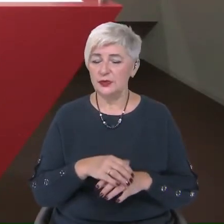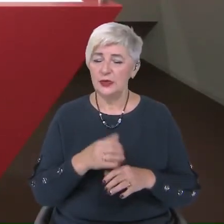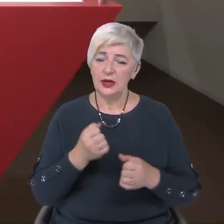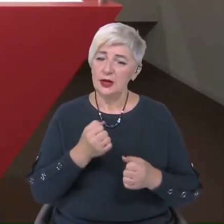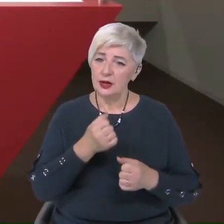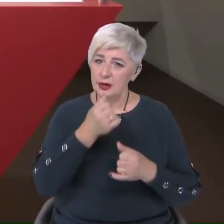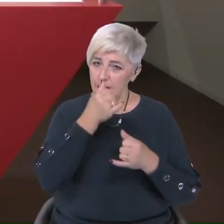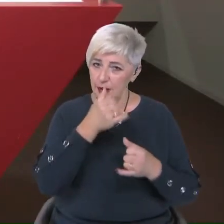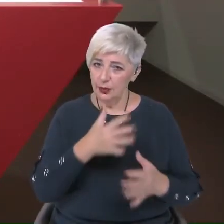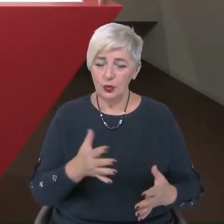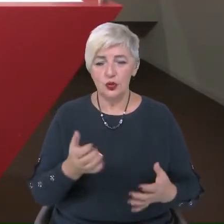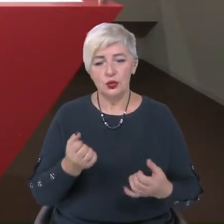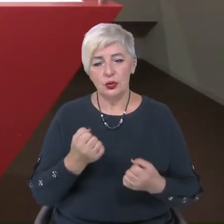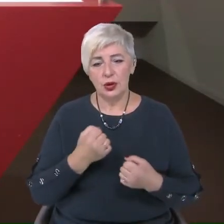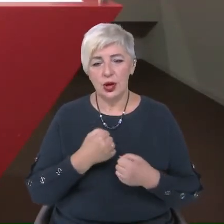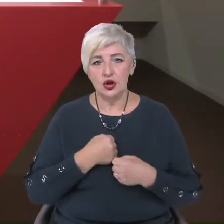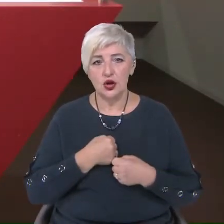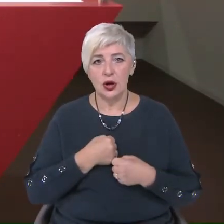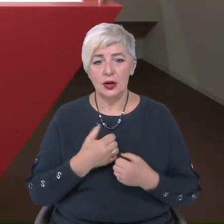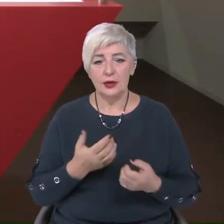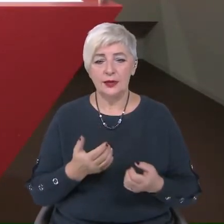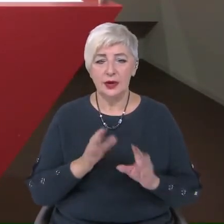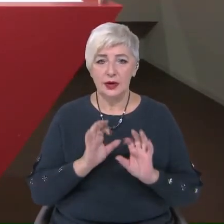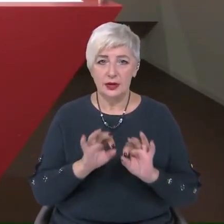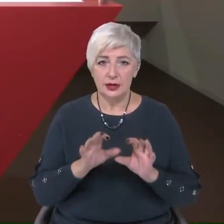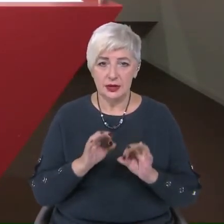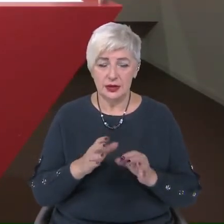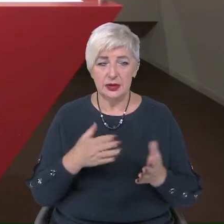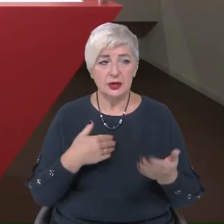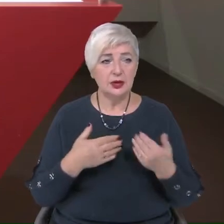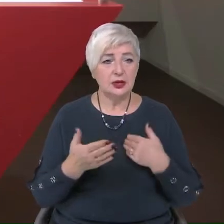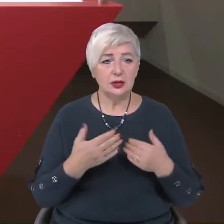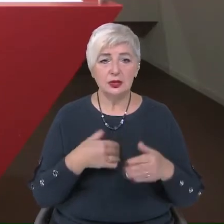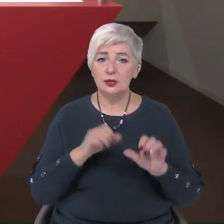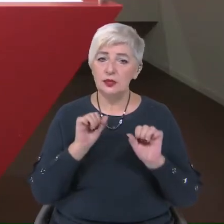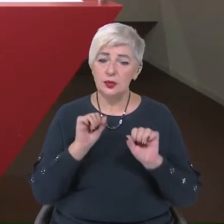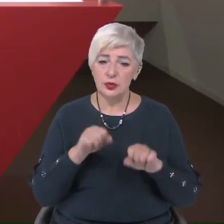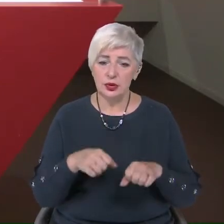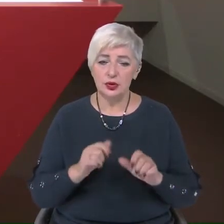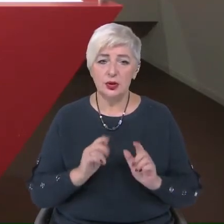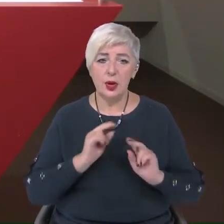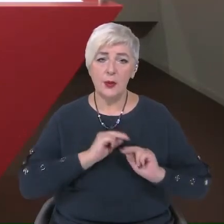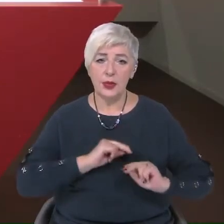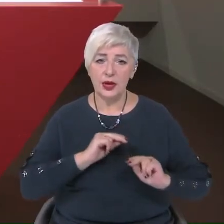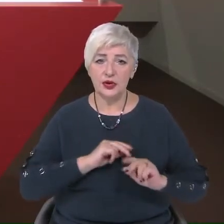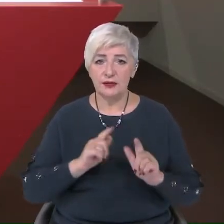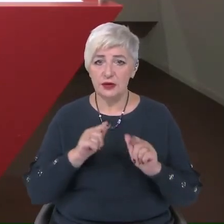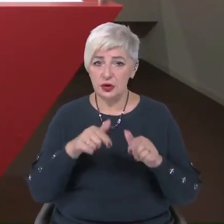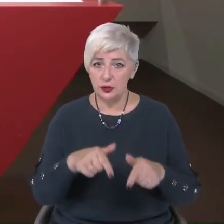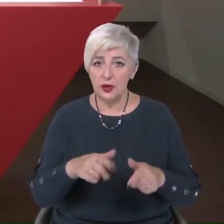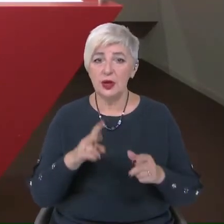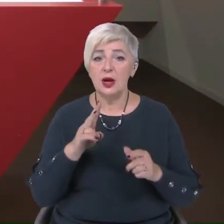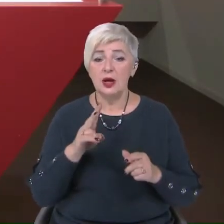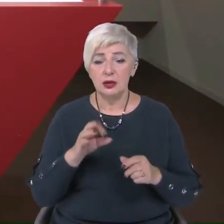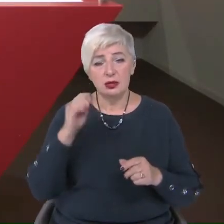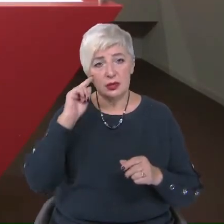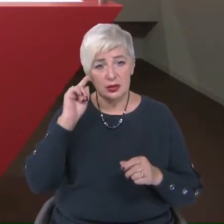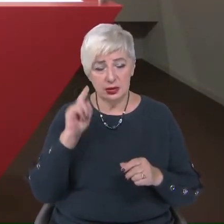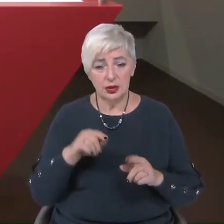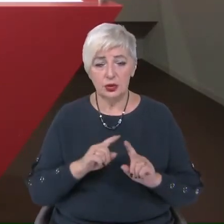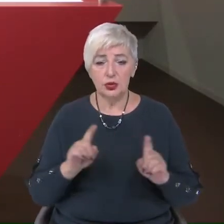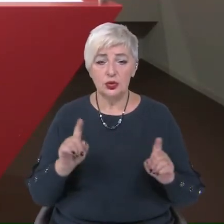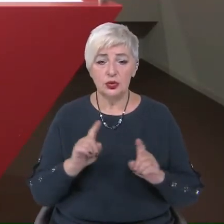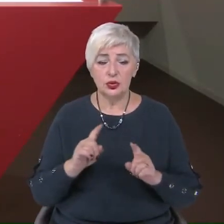жаль, якось розказати стосовно можливостей працевлаштування, але знаю, що